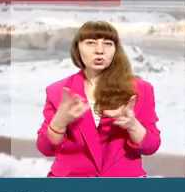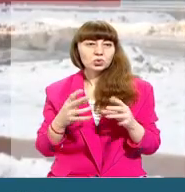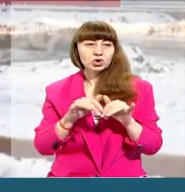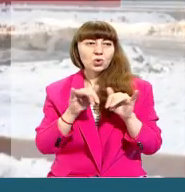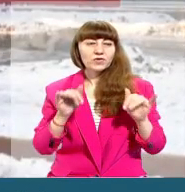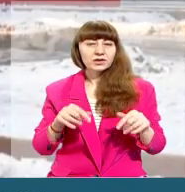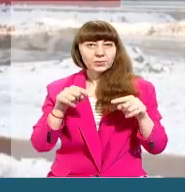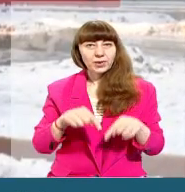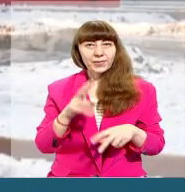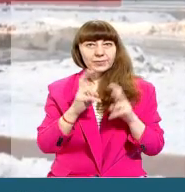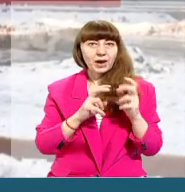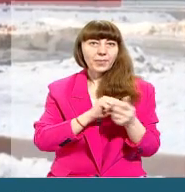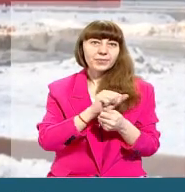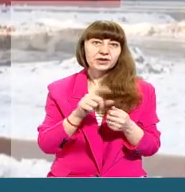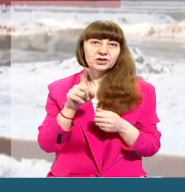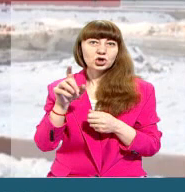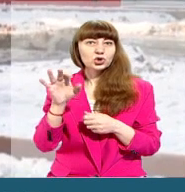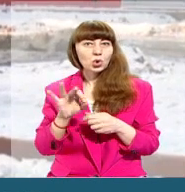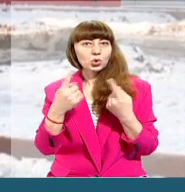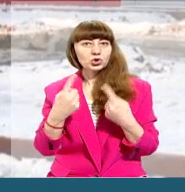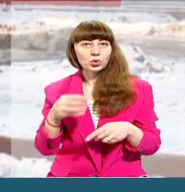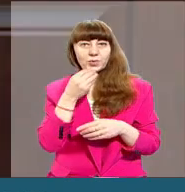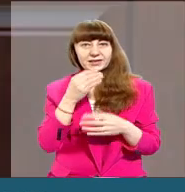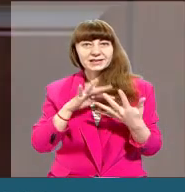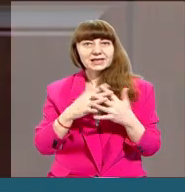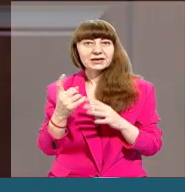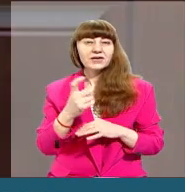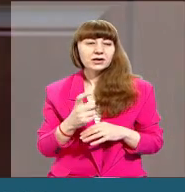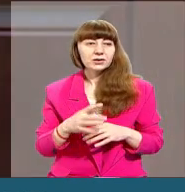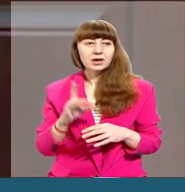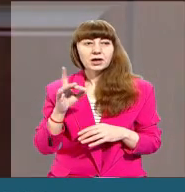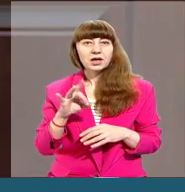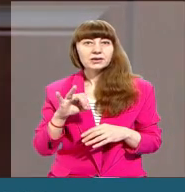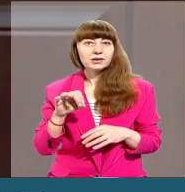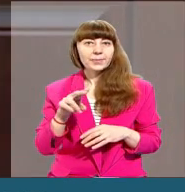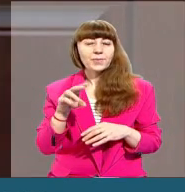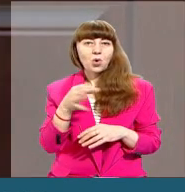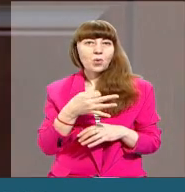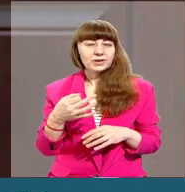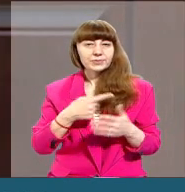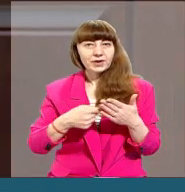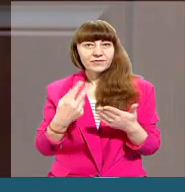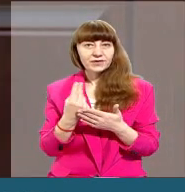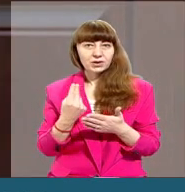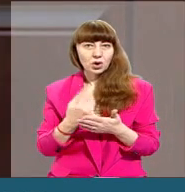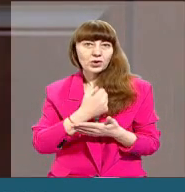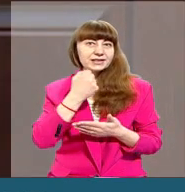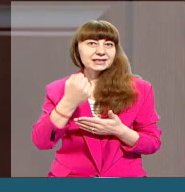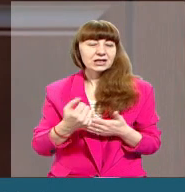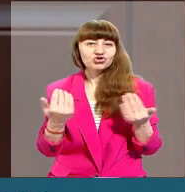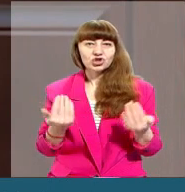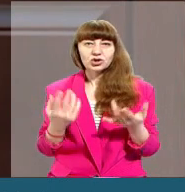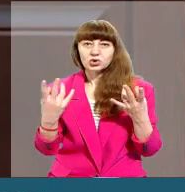расположатся предприятия по переработке зерна и других продуктов сельского хозяйства. Глава региона подчеркнул, финансирование определено.